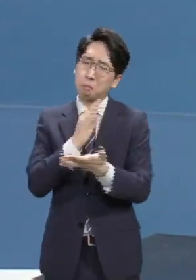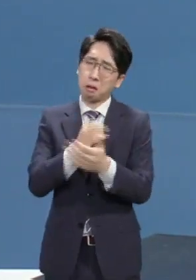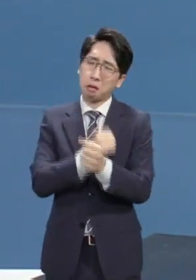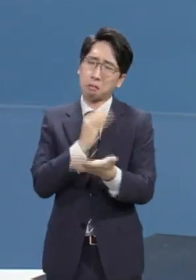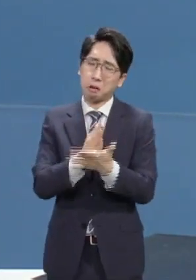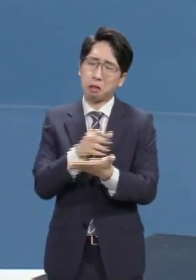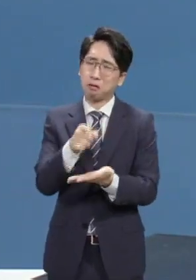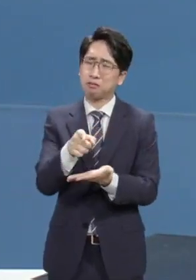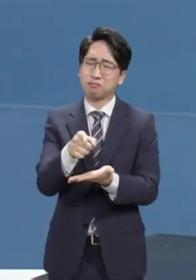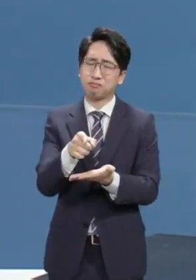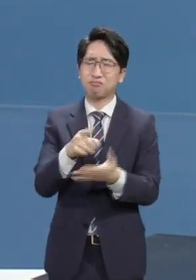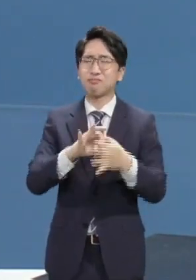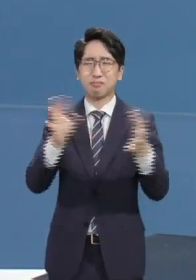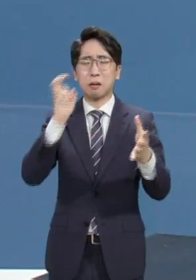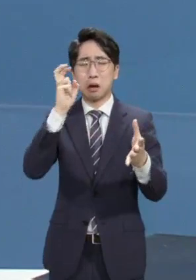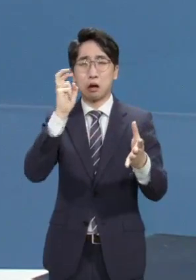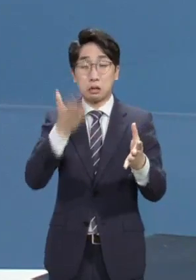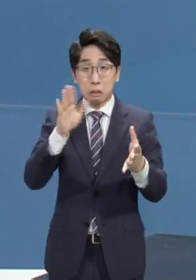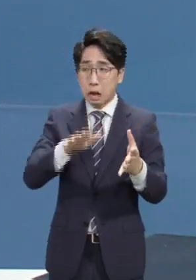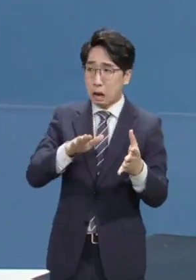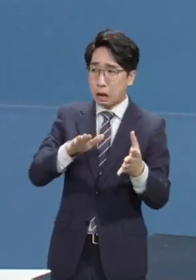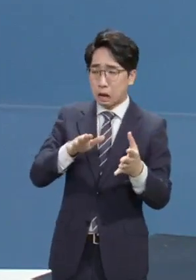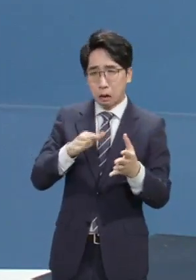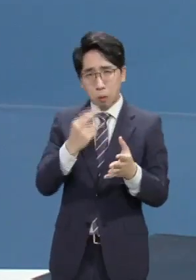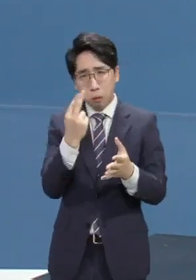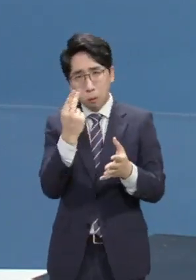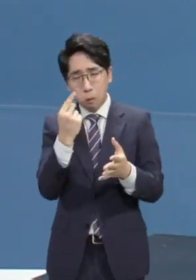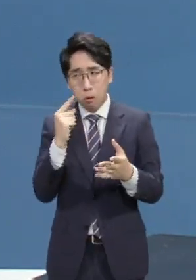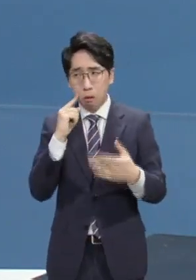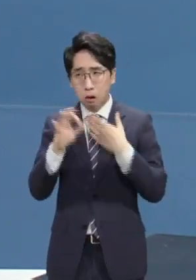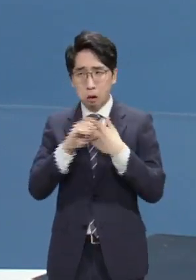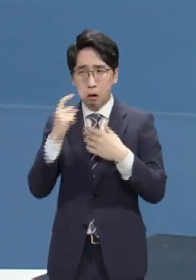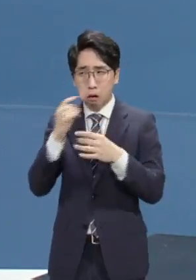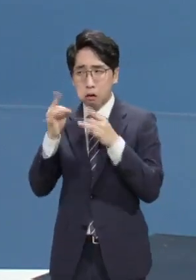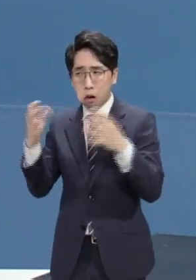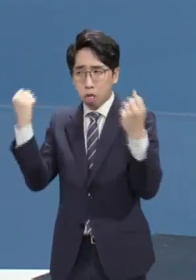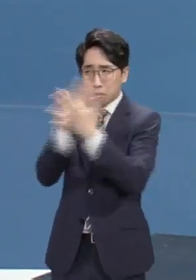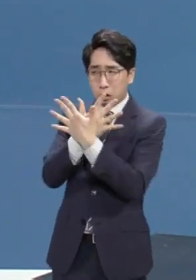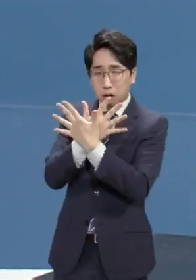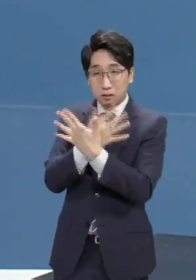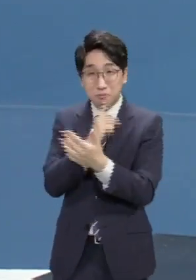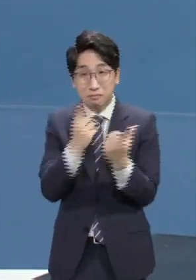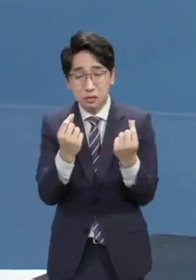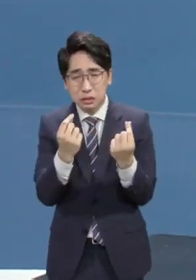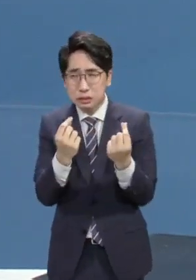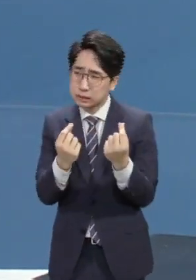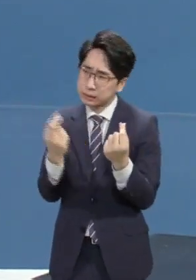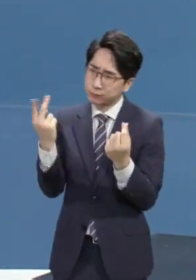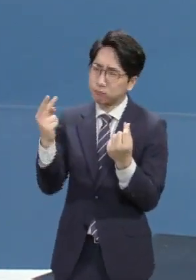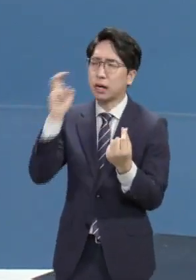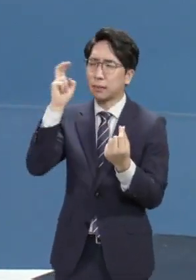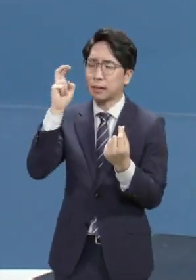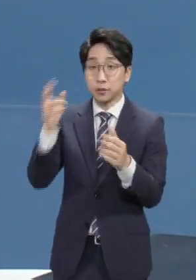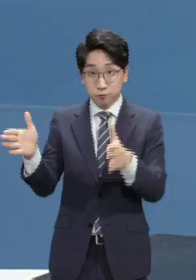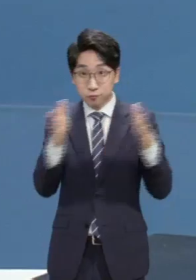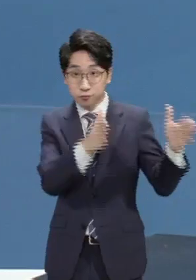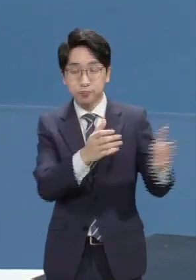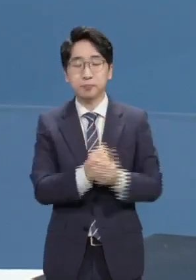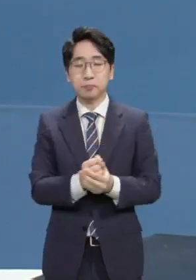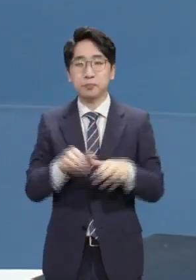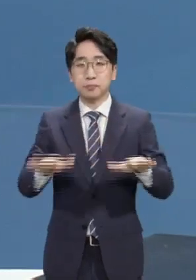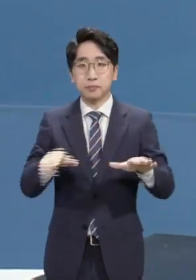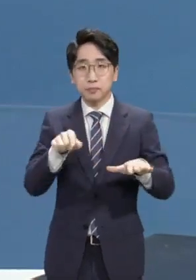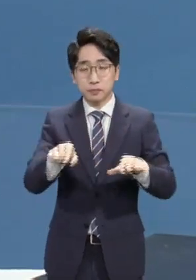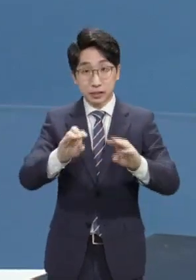아닐까요 다른 자치구에 대한 어떤 뭐 그런 가능성도 배제할 순 없어 보입니다 그런데 이 땅을 당분간 팔지 말라 라고